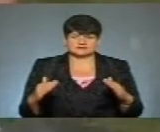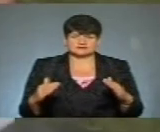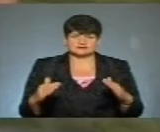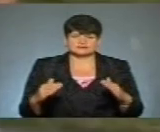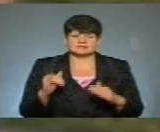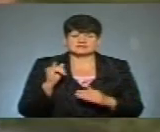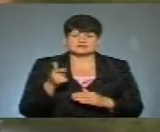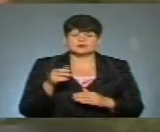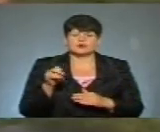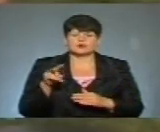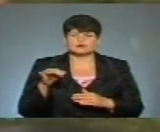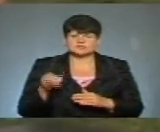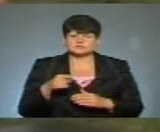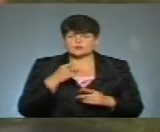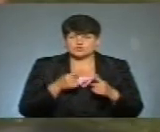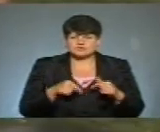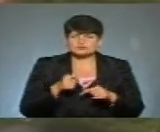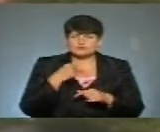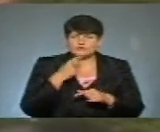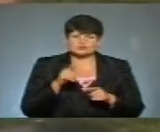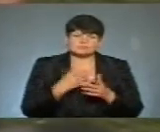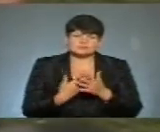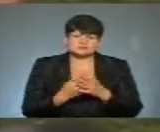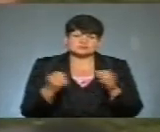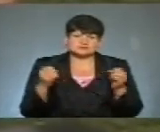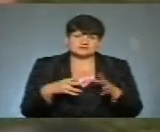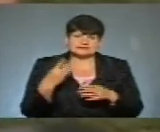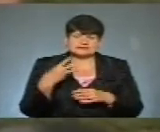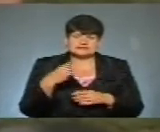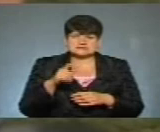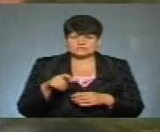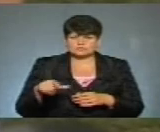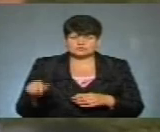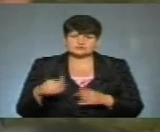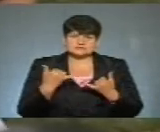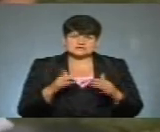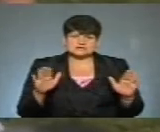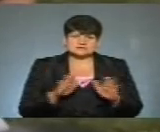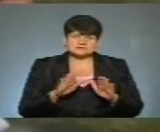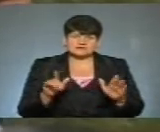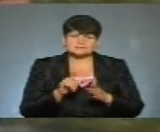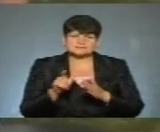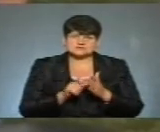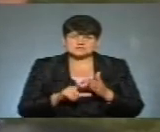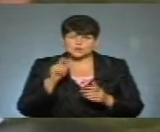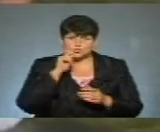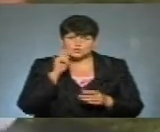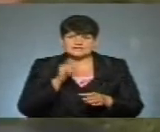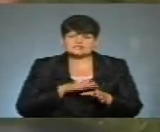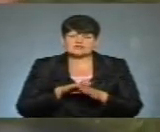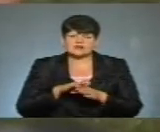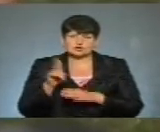Інеса Голояд каже, організаторка каже, що приблизно зібралося 30 осіб. Вони зараз співають пісні українських